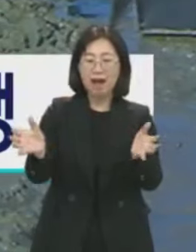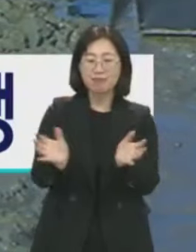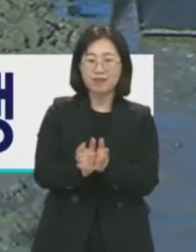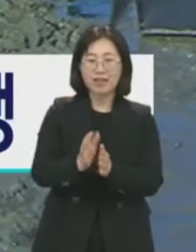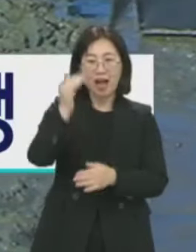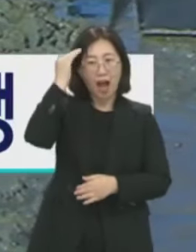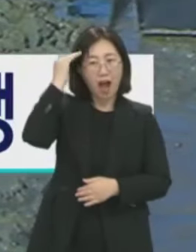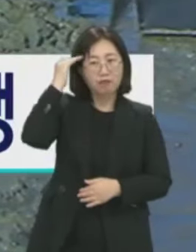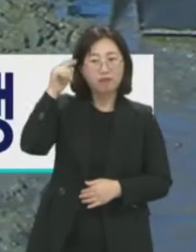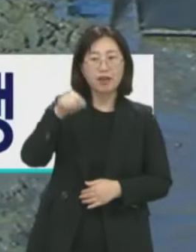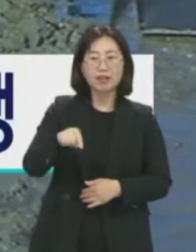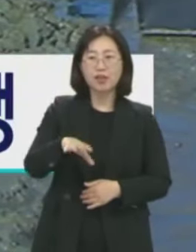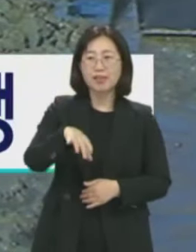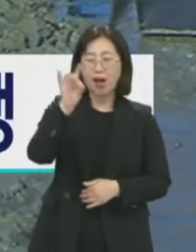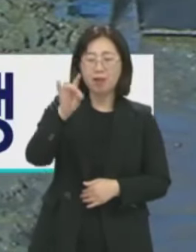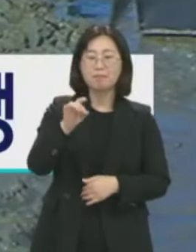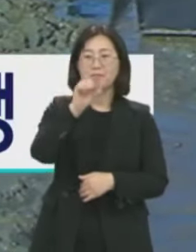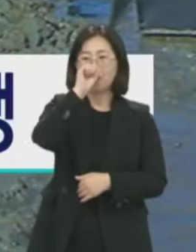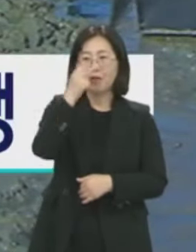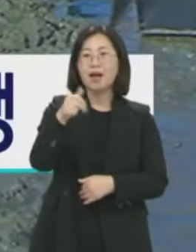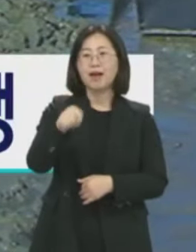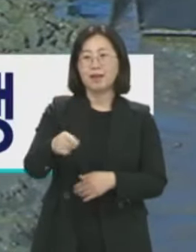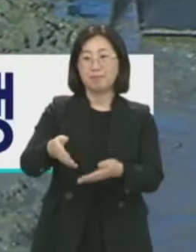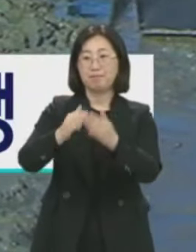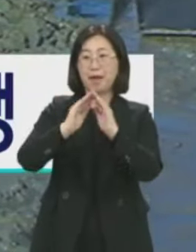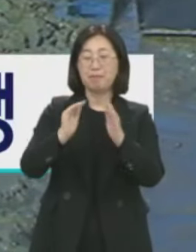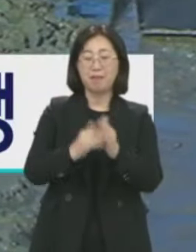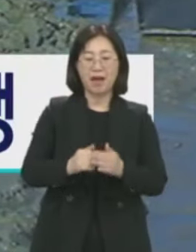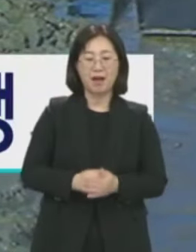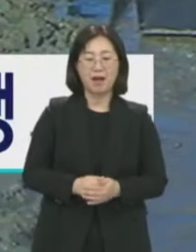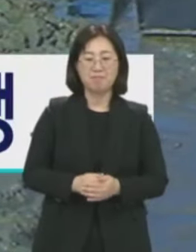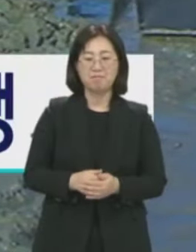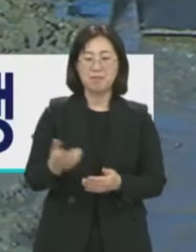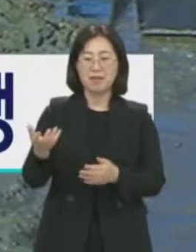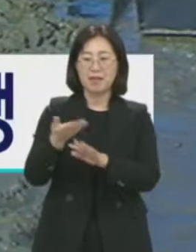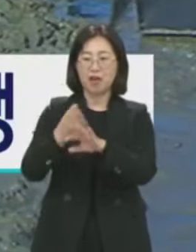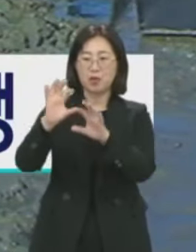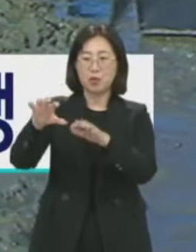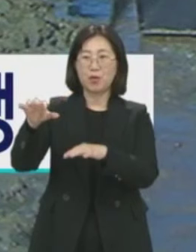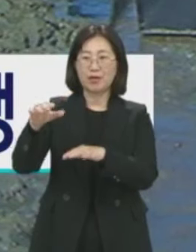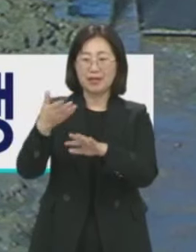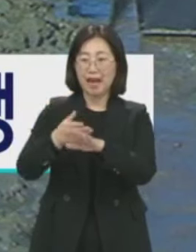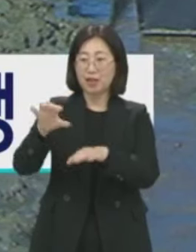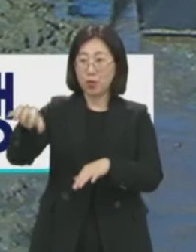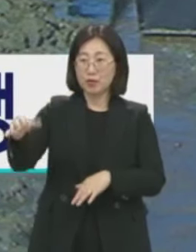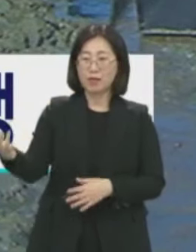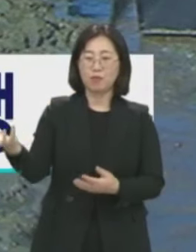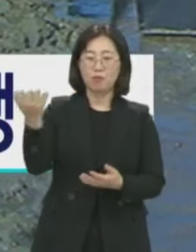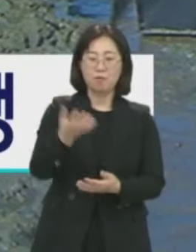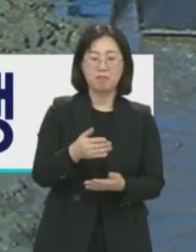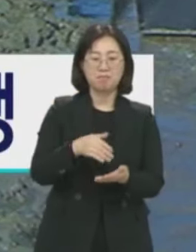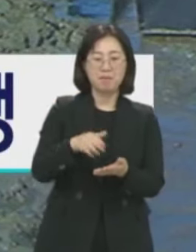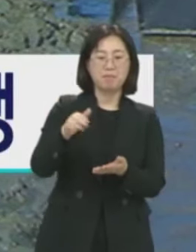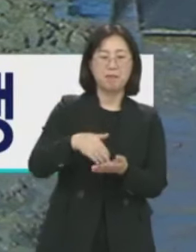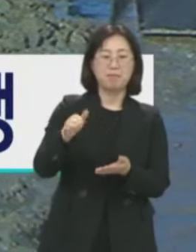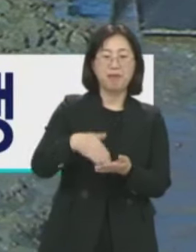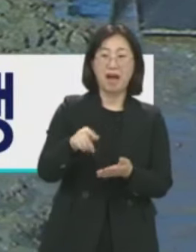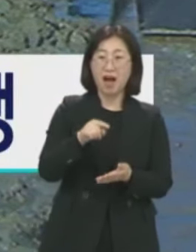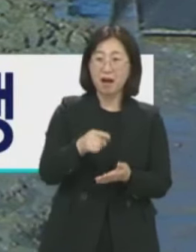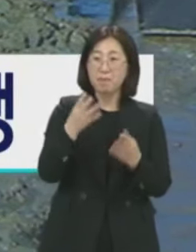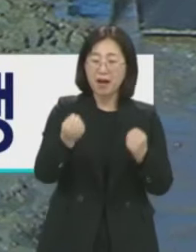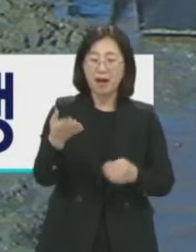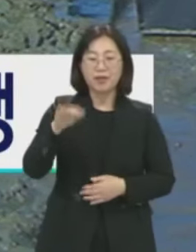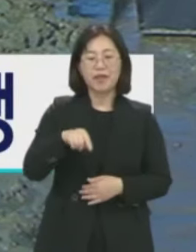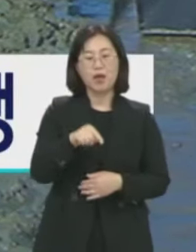국내 최초로 서산에 문을 열었습니다. 텃세가 높다는 인식과 달리 어촌 원주민들이 직접 노하우를